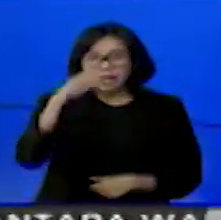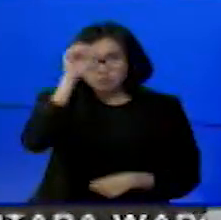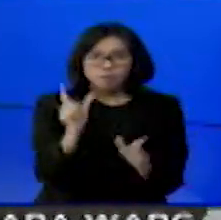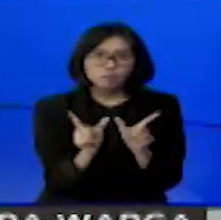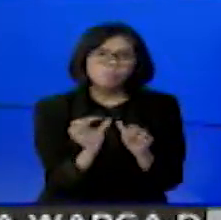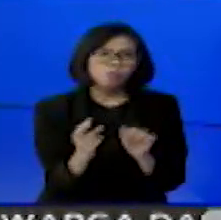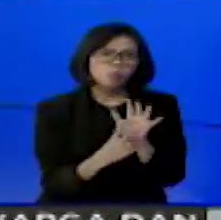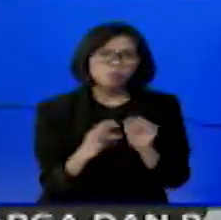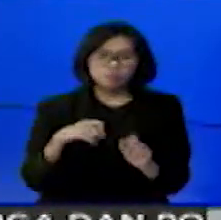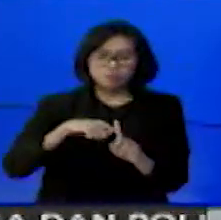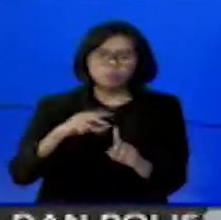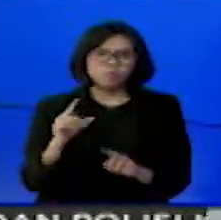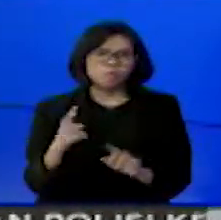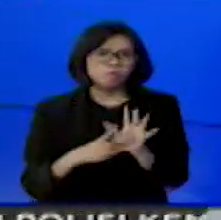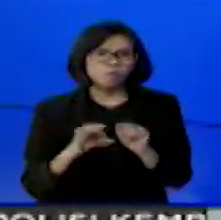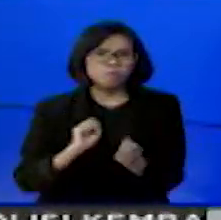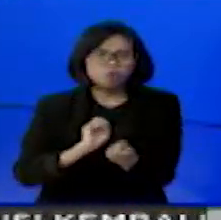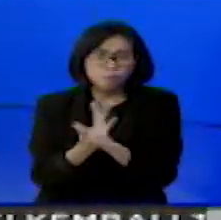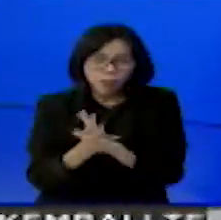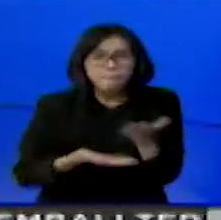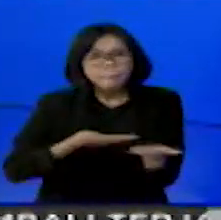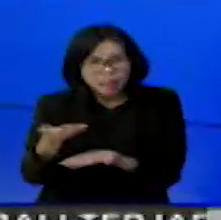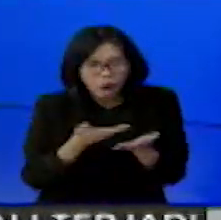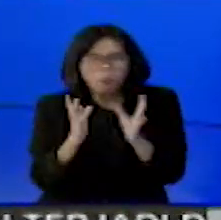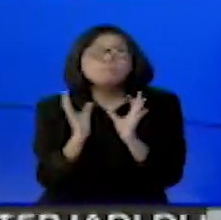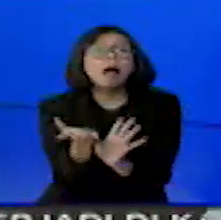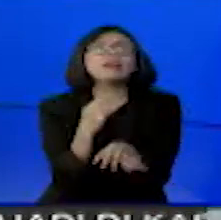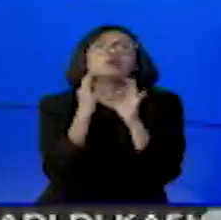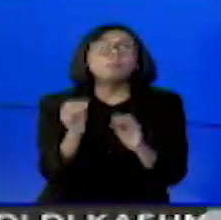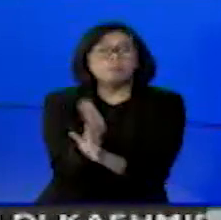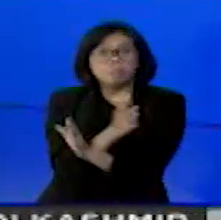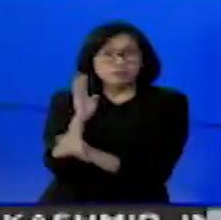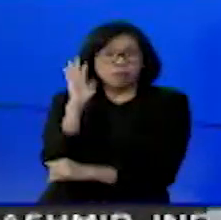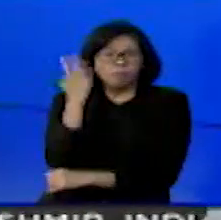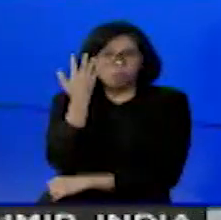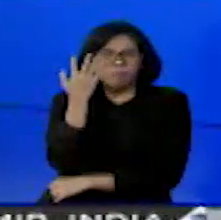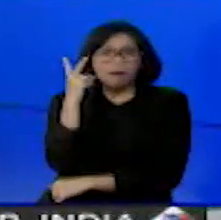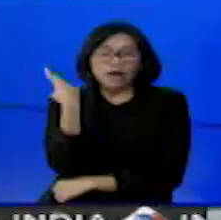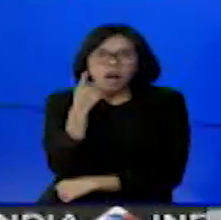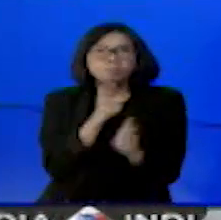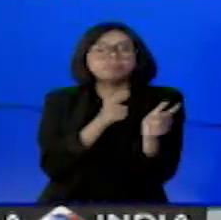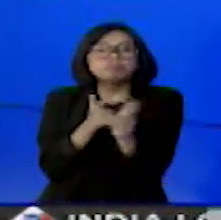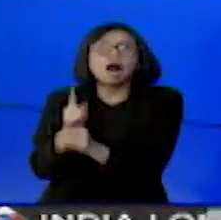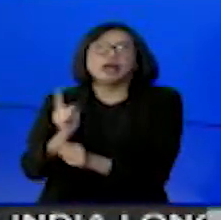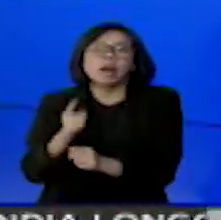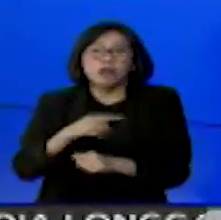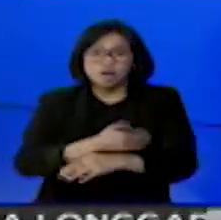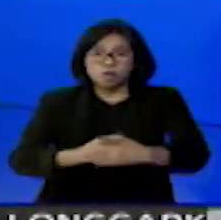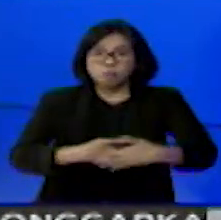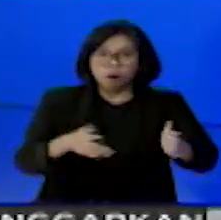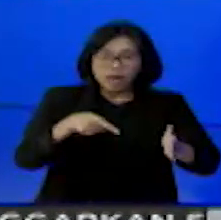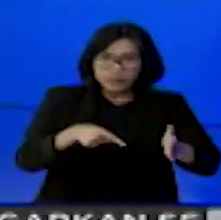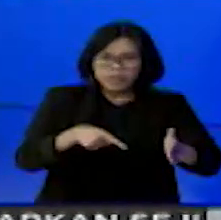Pelayanan di Polsek Wonokromo, Surabaya kembali berjalan normal pasca penyerangan anggota pada Sabtu petang kemarin. Ruang lobi SPKT Polsek juga